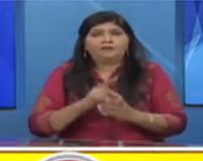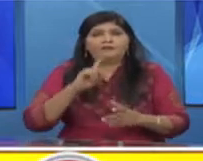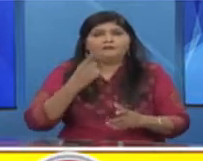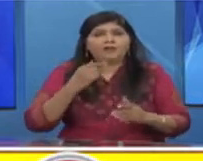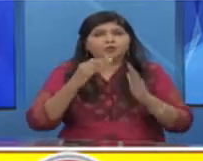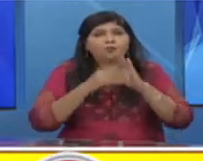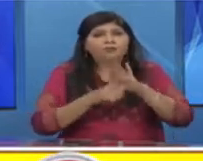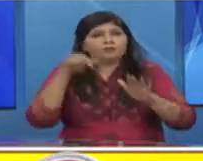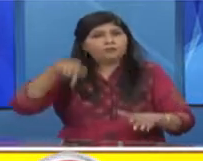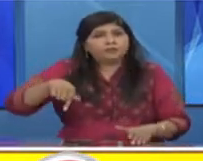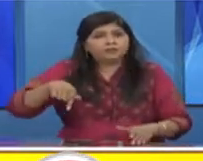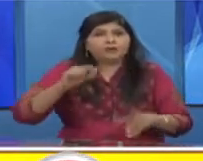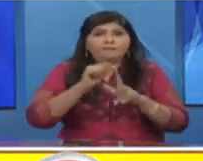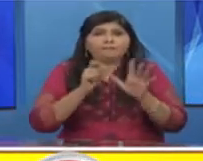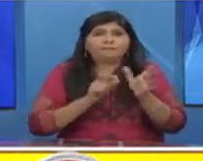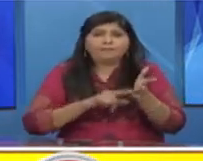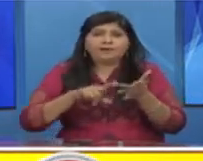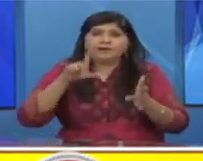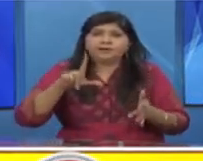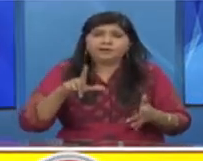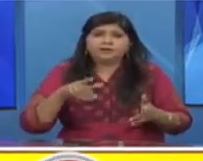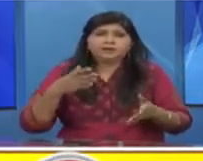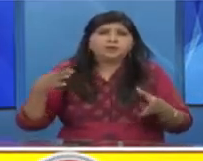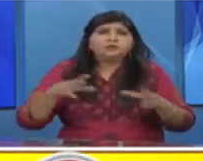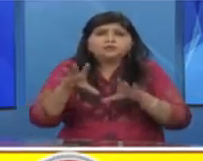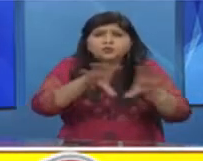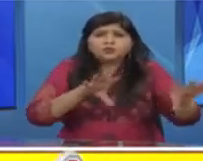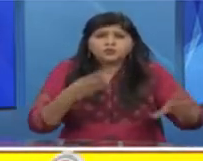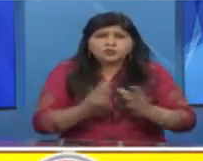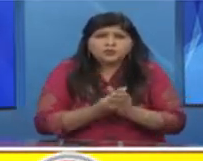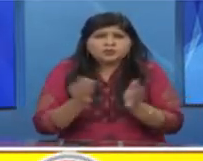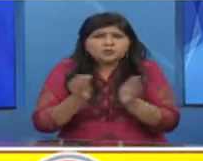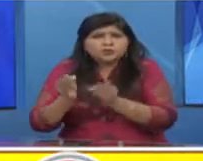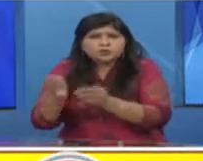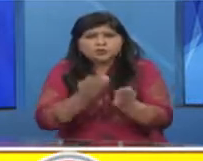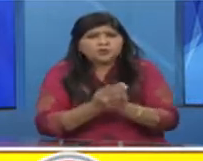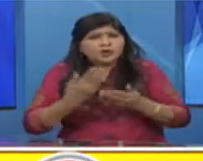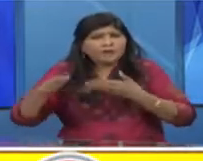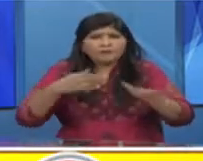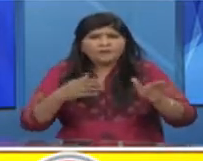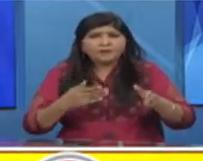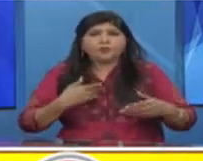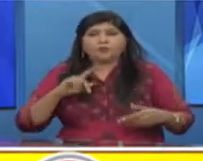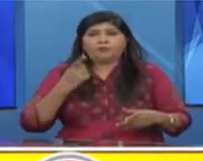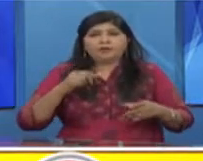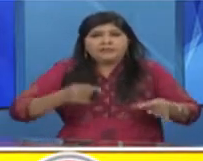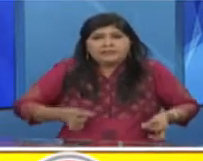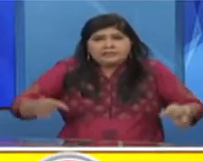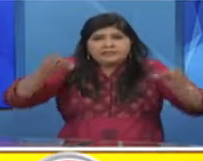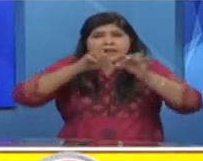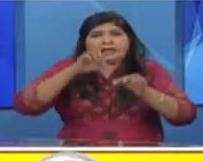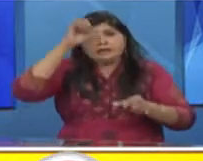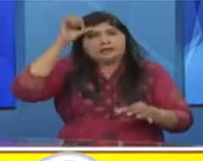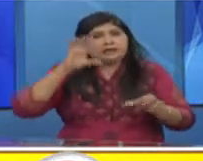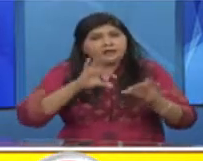रूप में सरदार वल्लभ भाई पटेल ने रियासतों को एक करने का एक बहुत बड़ा भगीरथ और ऐतिहासिक काम किया। सरदार